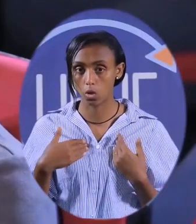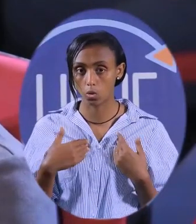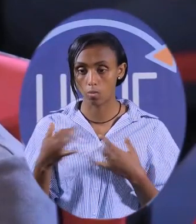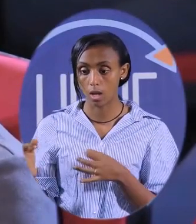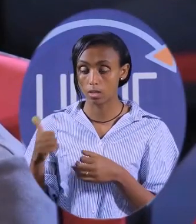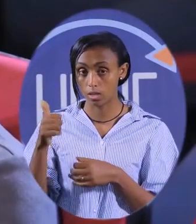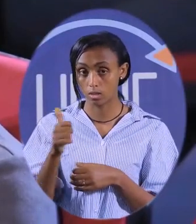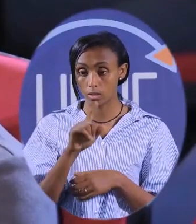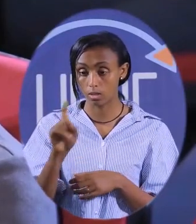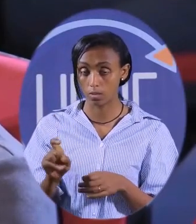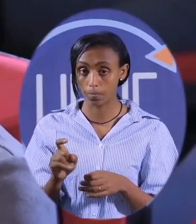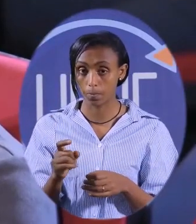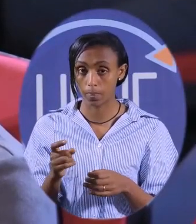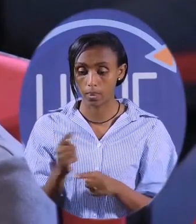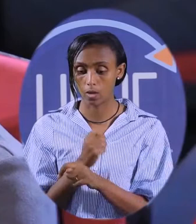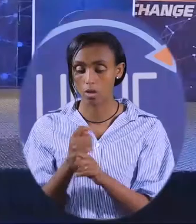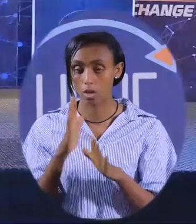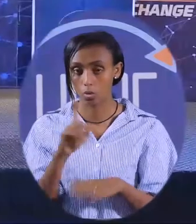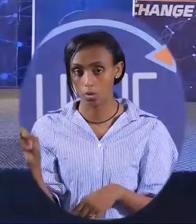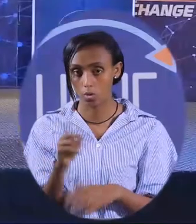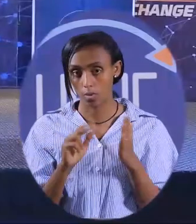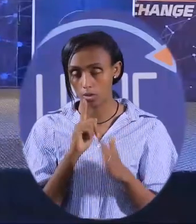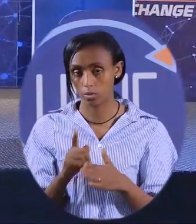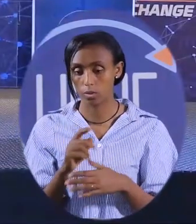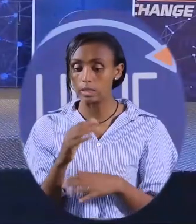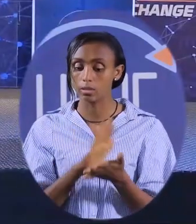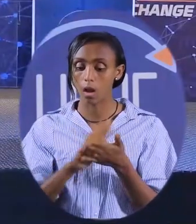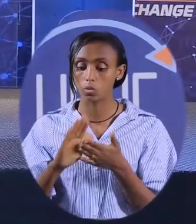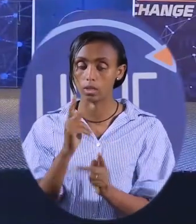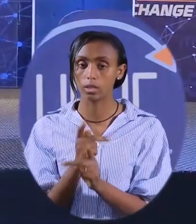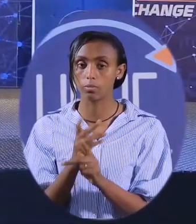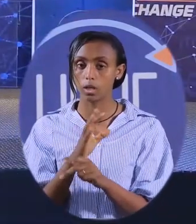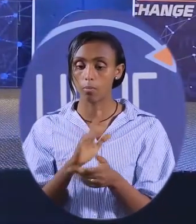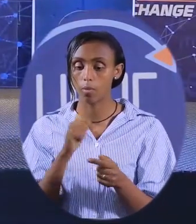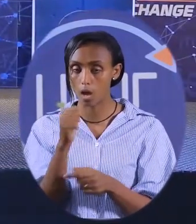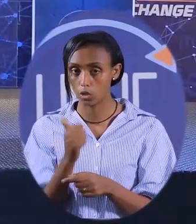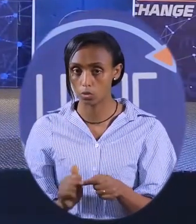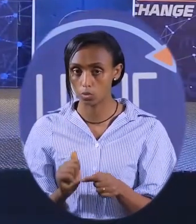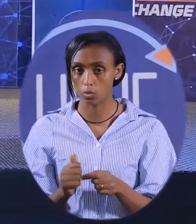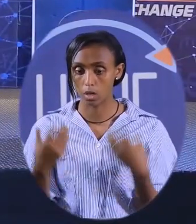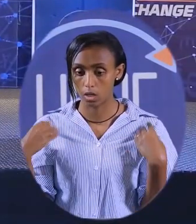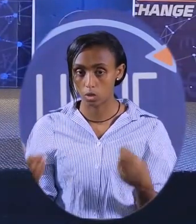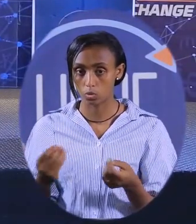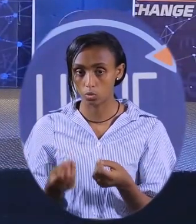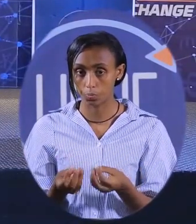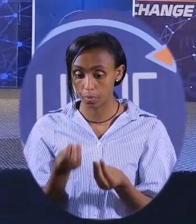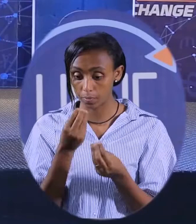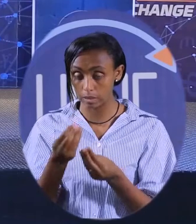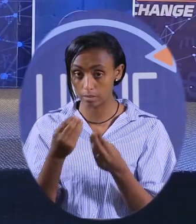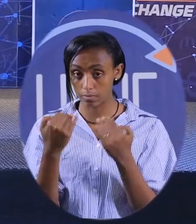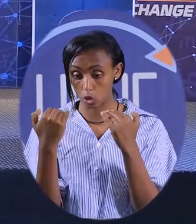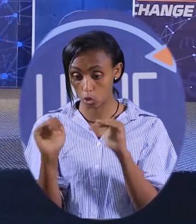ባለድርሻ አካላቶች በሙሉ ተዋናይ ይሆናሉ። ስለዚህም ጥራቱን የተጠበቀና በአይነቱ በስብጥሩ በደህንነቱ በንጥረ ምግብ